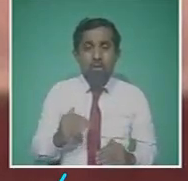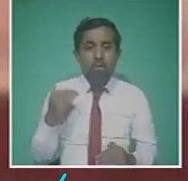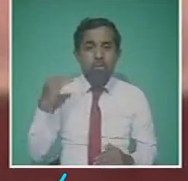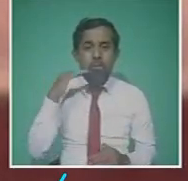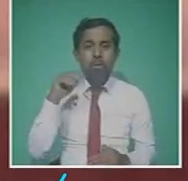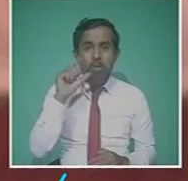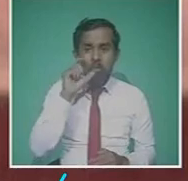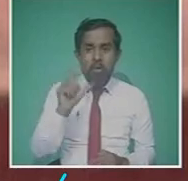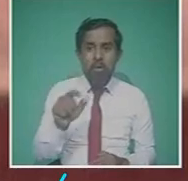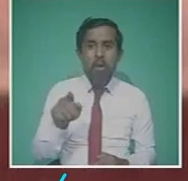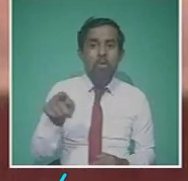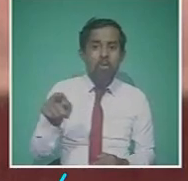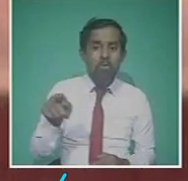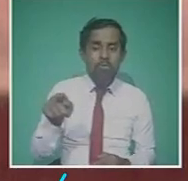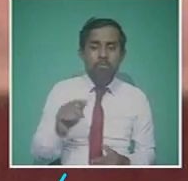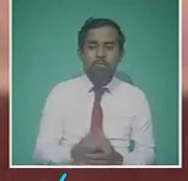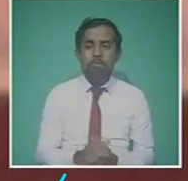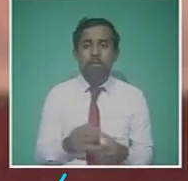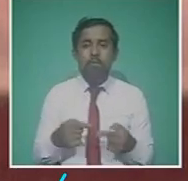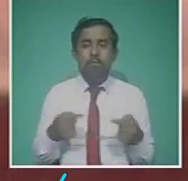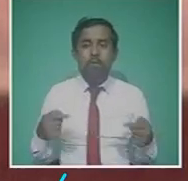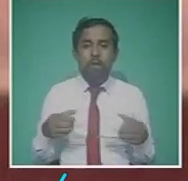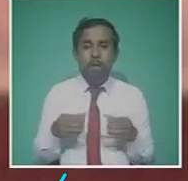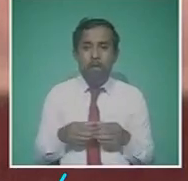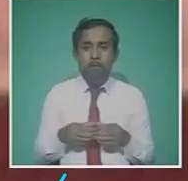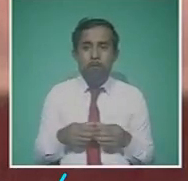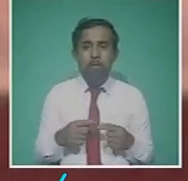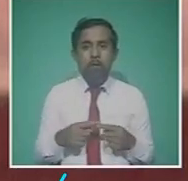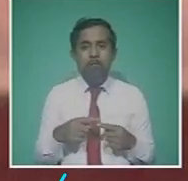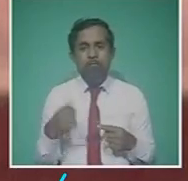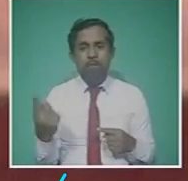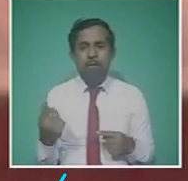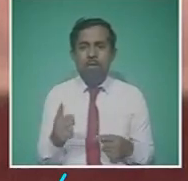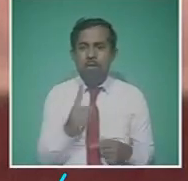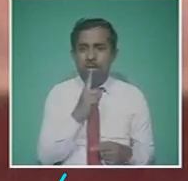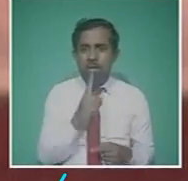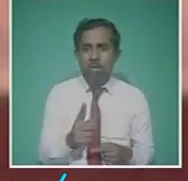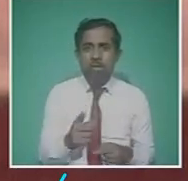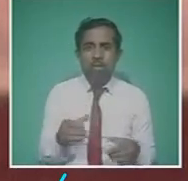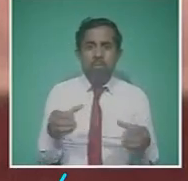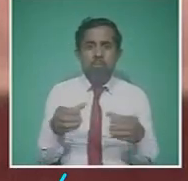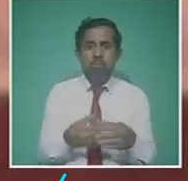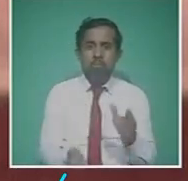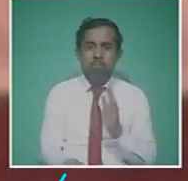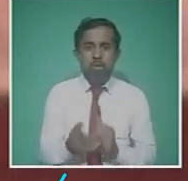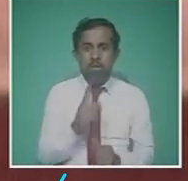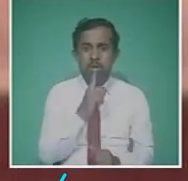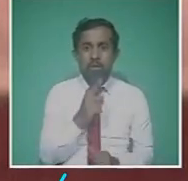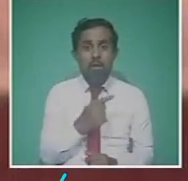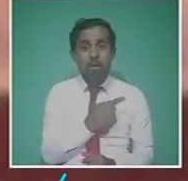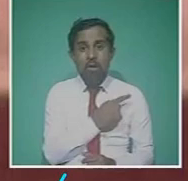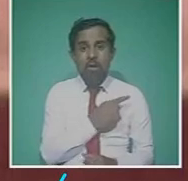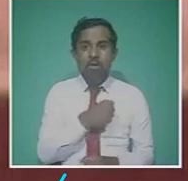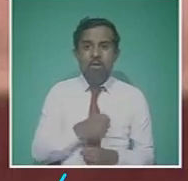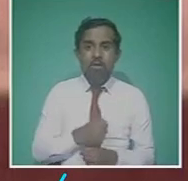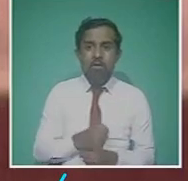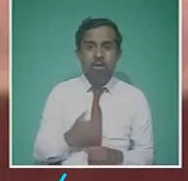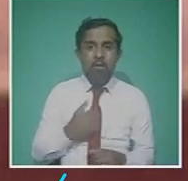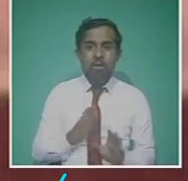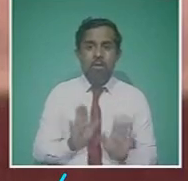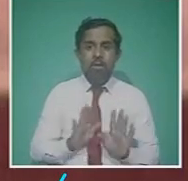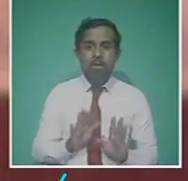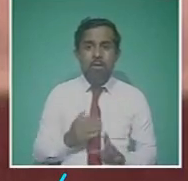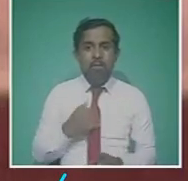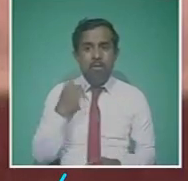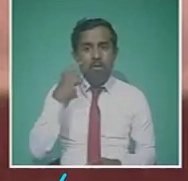බලන්නේ කවුද කියලා. ඒ අතරින් විපක්ෂ කියලා ස්වාධීනයි කියලා යම් කිසි පිරිසක් ගිහිල්ලා කියනවා අන්න අරේලා ආණ්ඩු කරන්නේ. අපි නෙවෙයි.